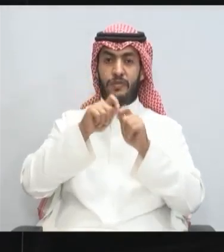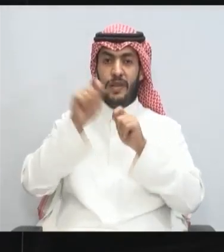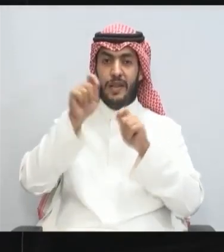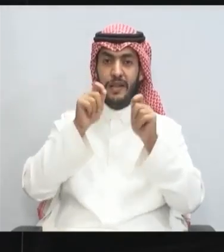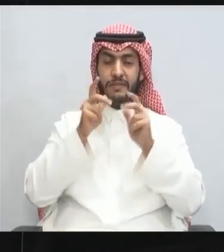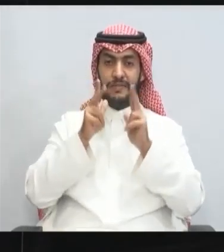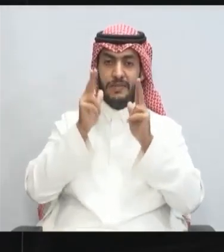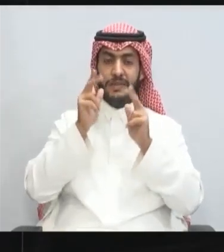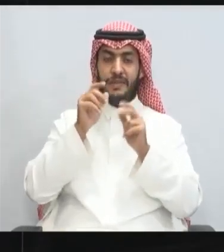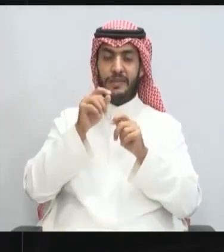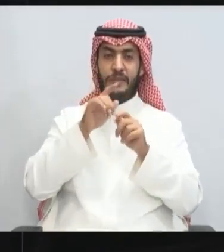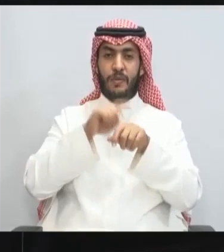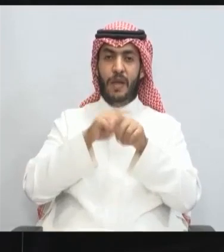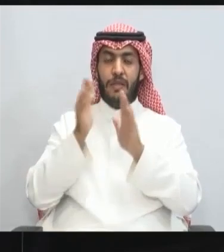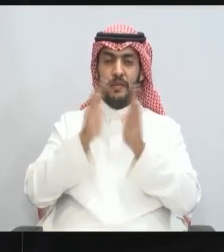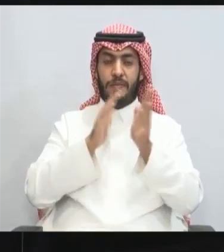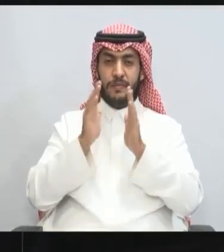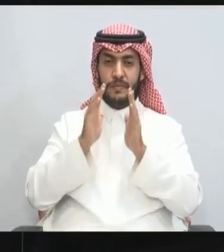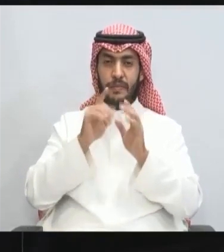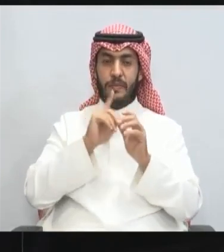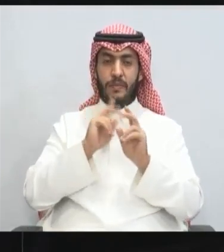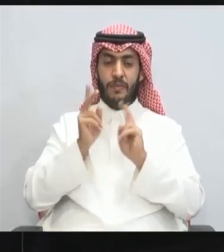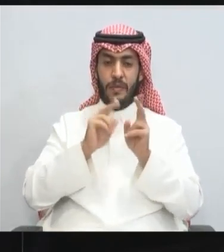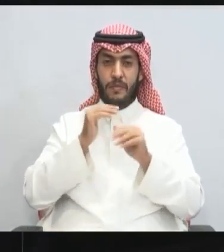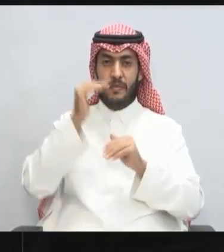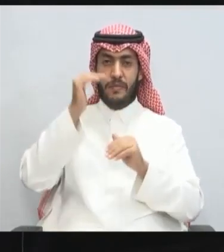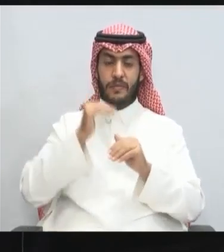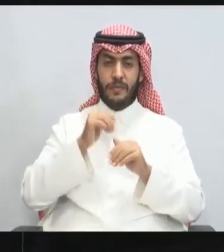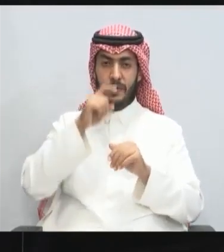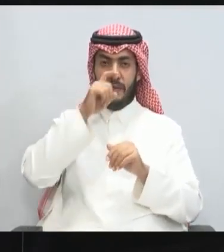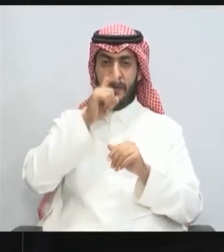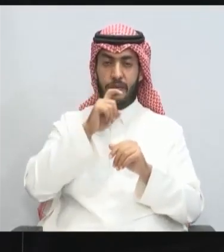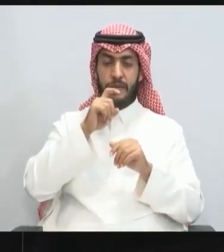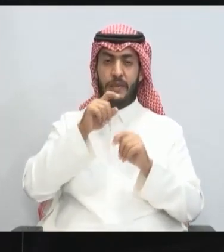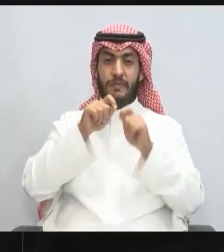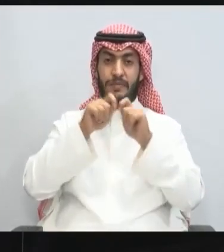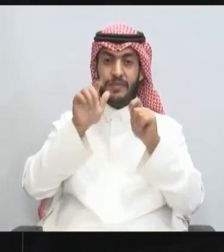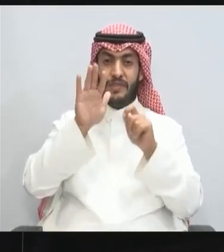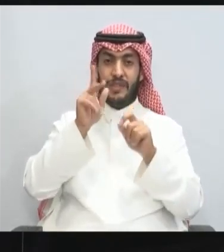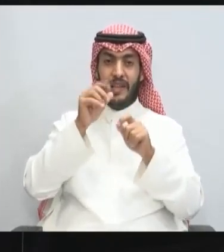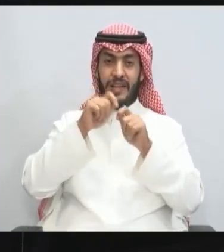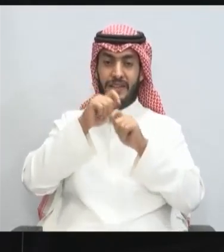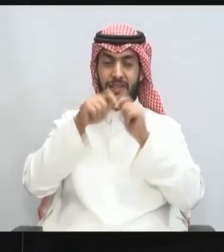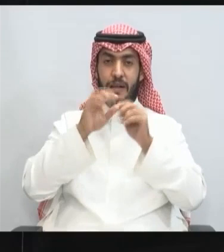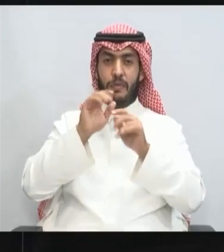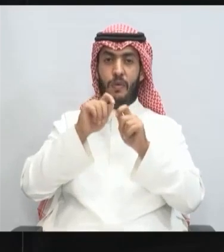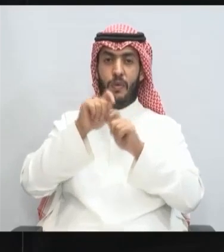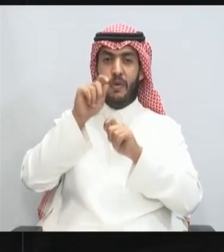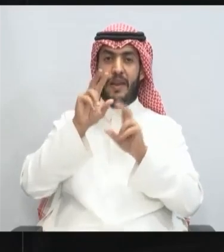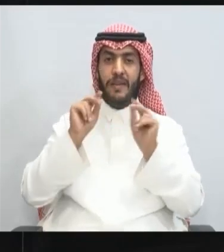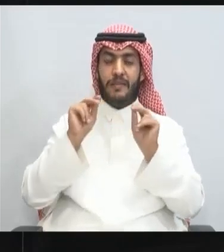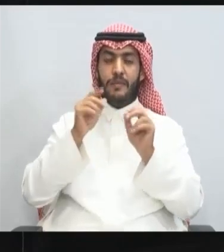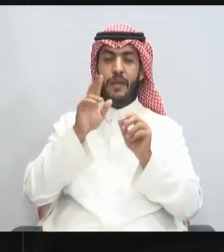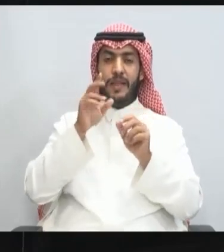شريط فبيع طيني زمن اقل او زمن اعلى بالتالي لابد ان يكون الشريط نفس الطول